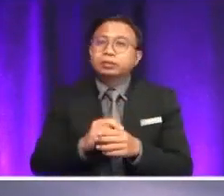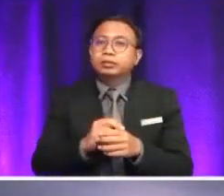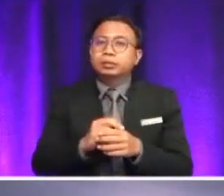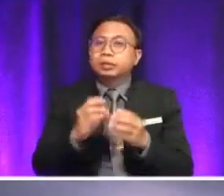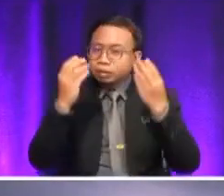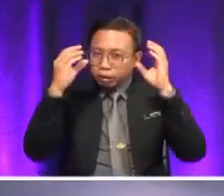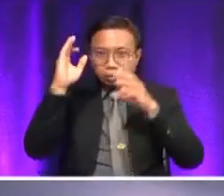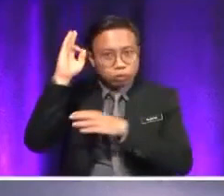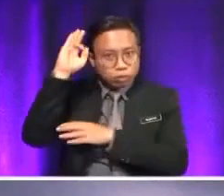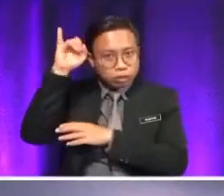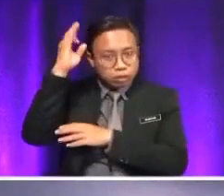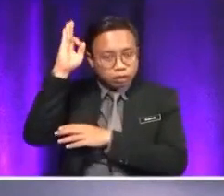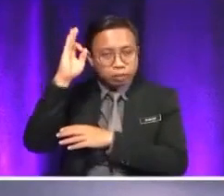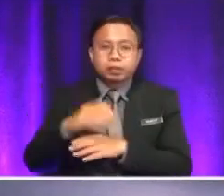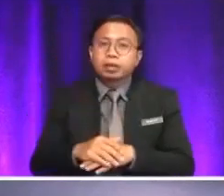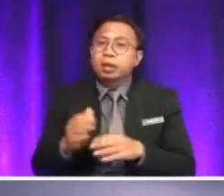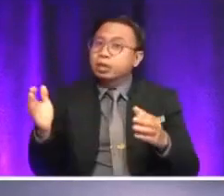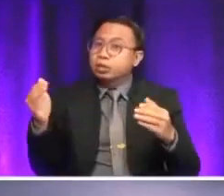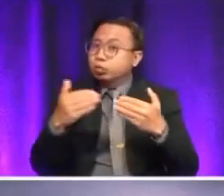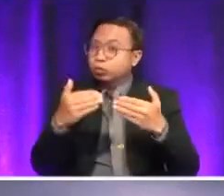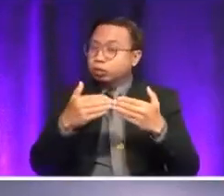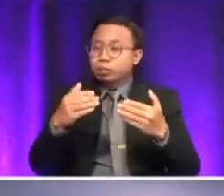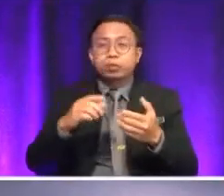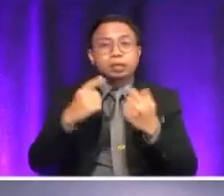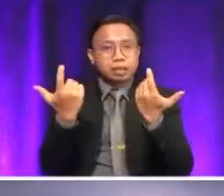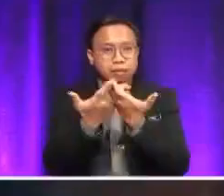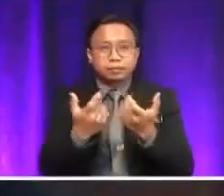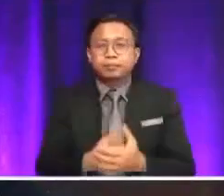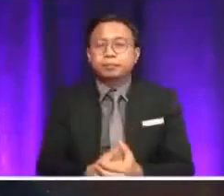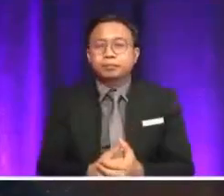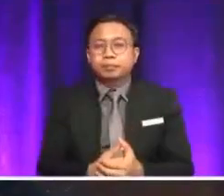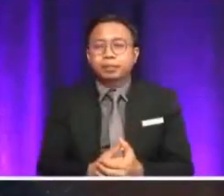Jeffrey. Okey, jom kita sambung balik kelas kita. Okey.